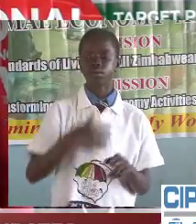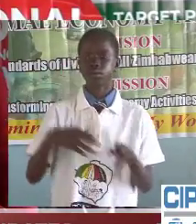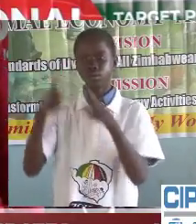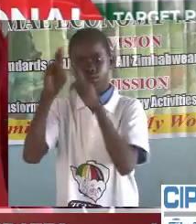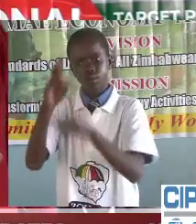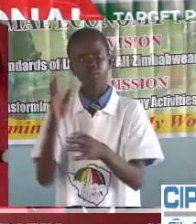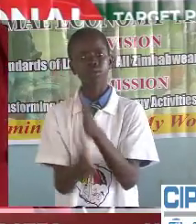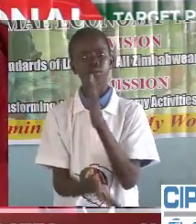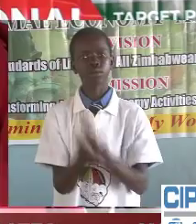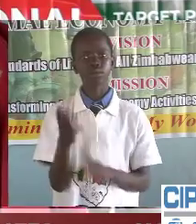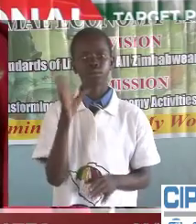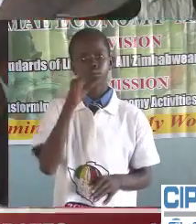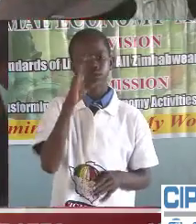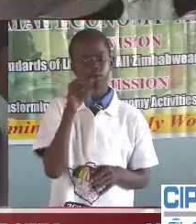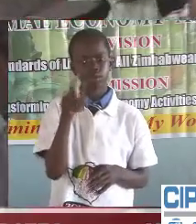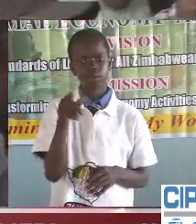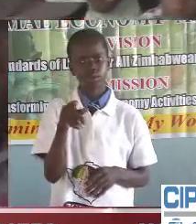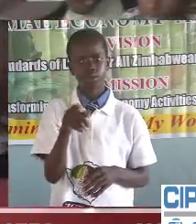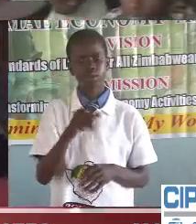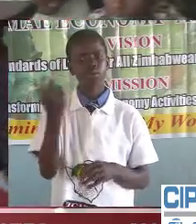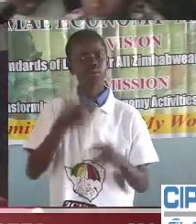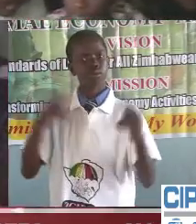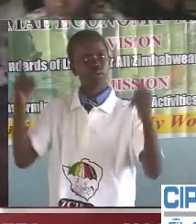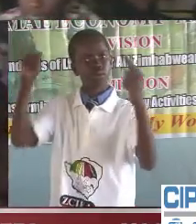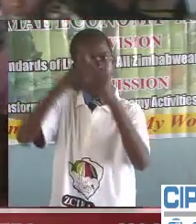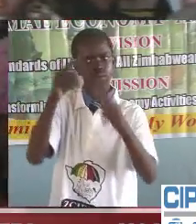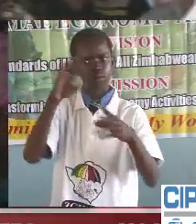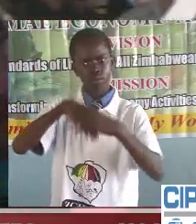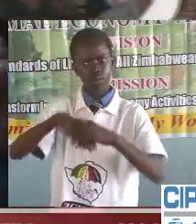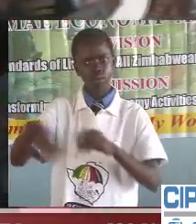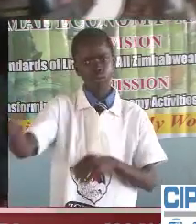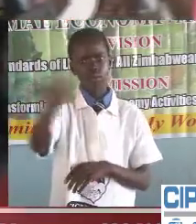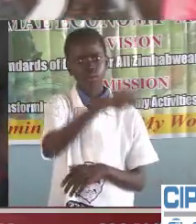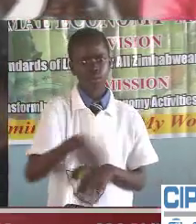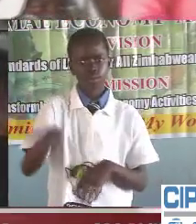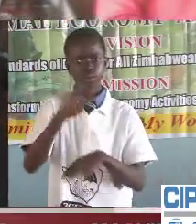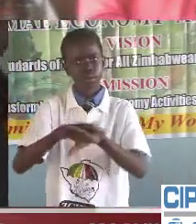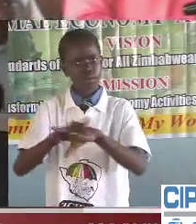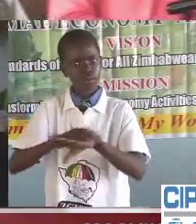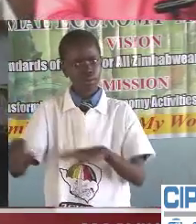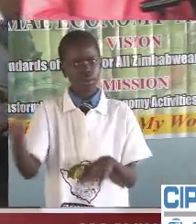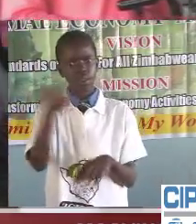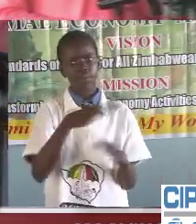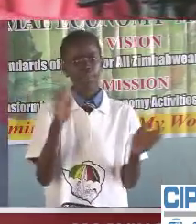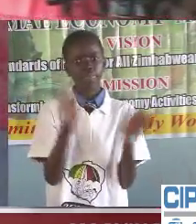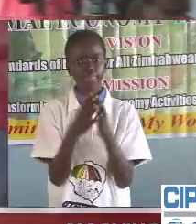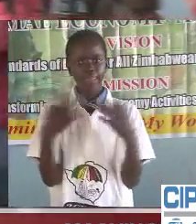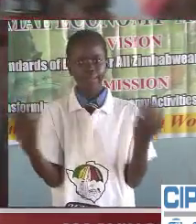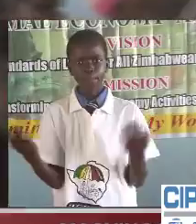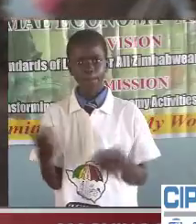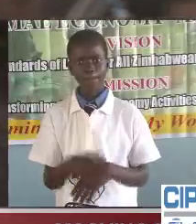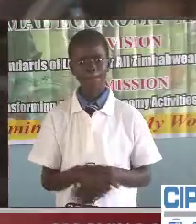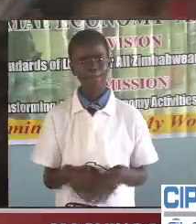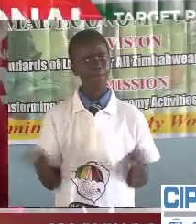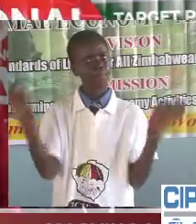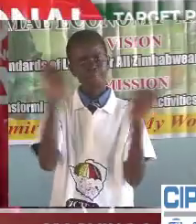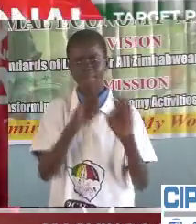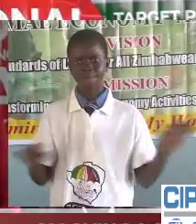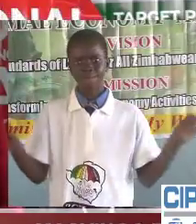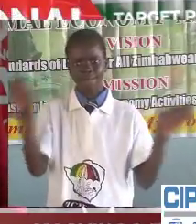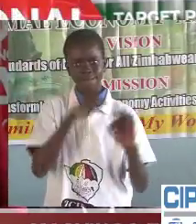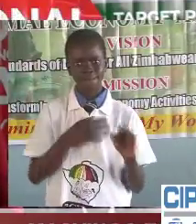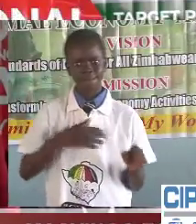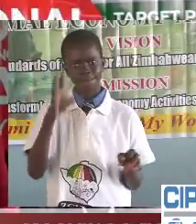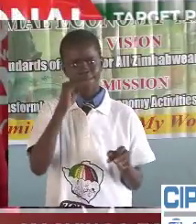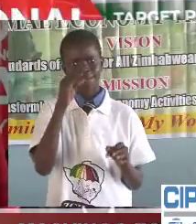kukhampenera. Ndiri kutaura ndakanangana nesu vanhu vasina kana